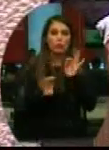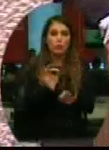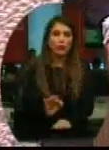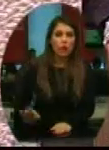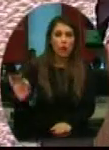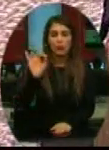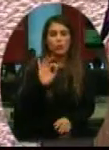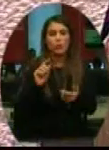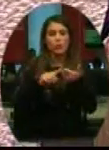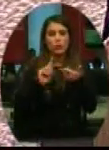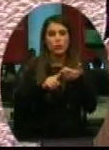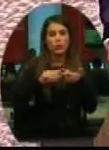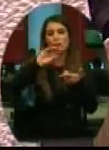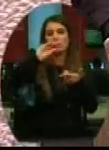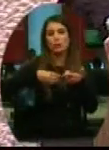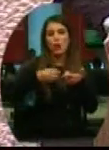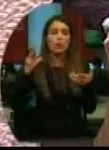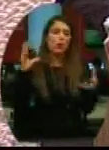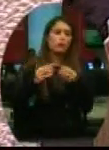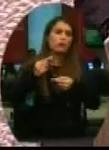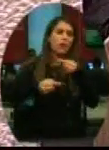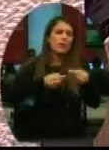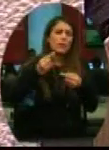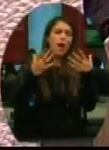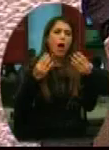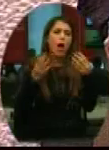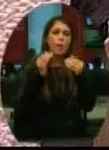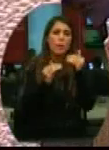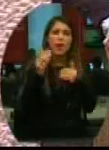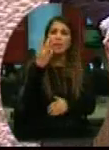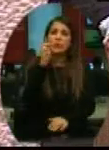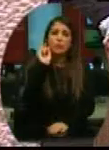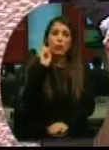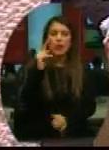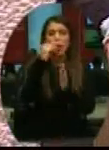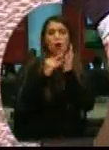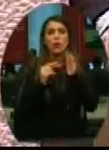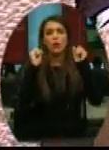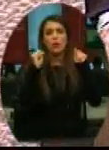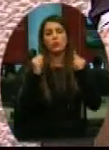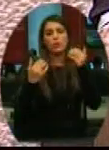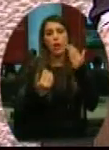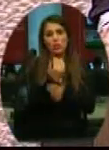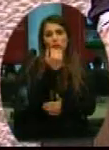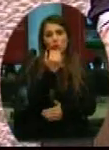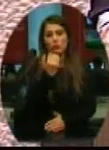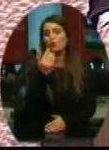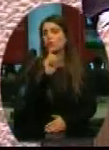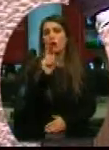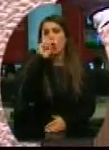ושנית, אישרנו לאחר שנים ארוכות, אני חושב למעלה מ-20 שנה, חוק יסוד חדש שאיננו בהוראת